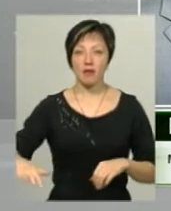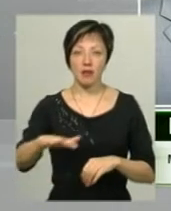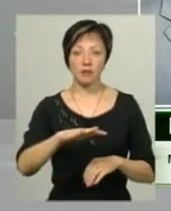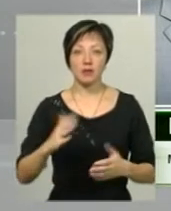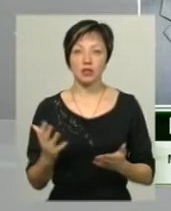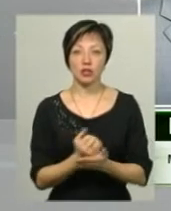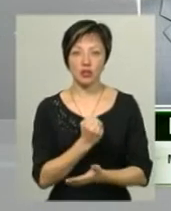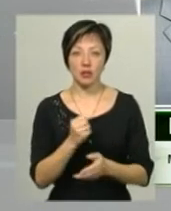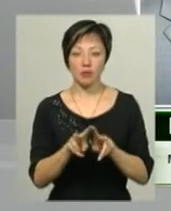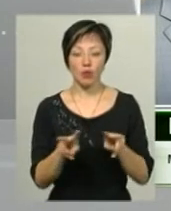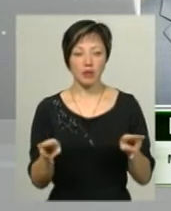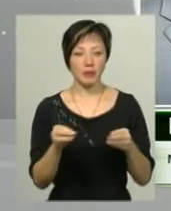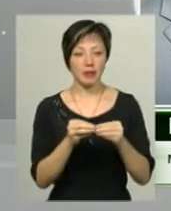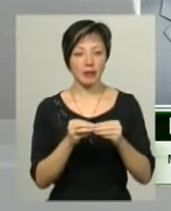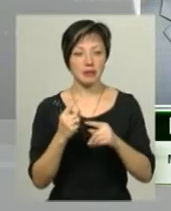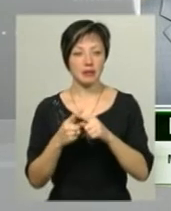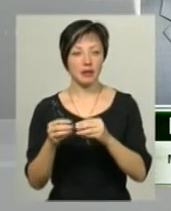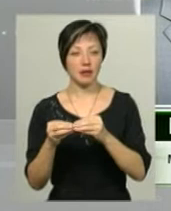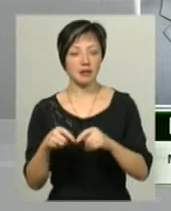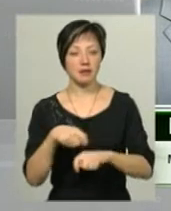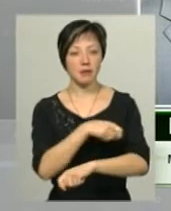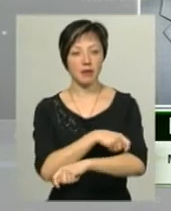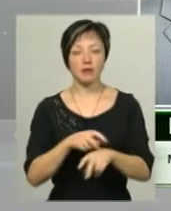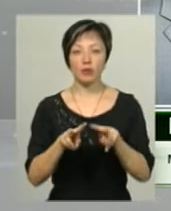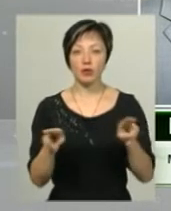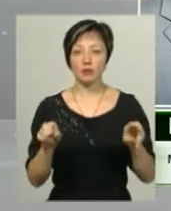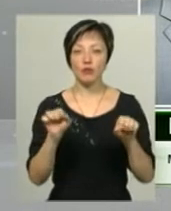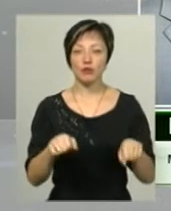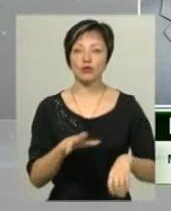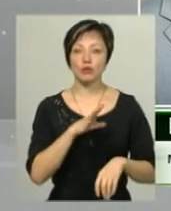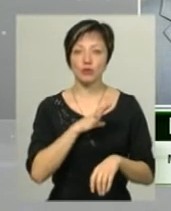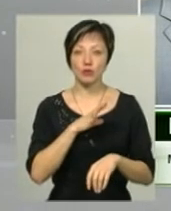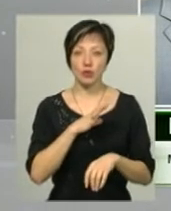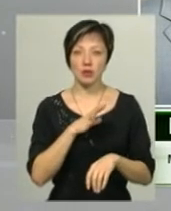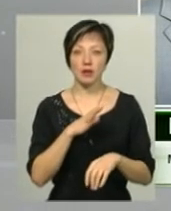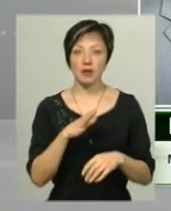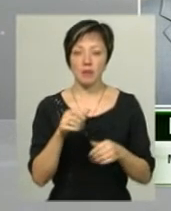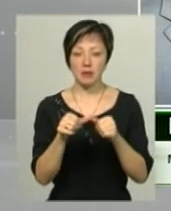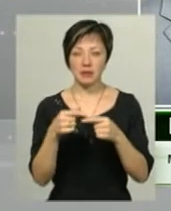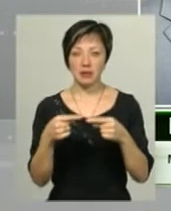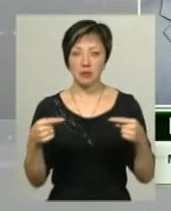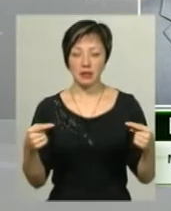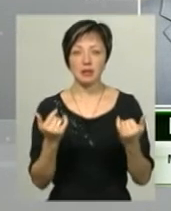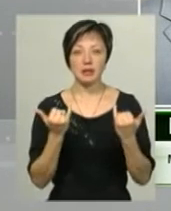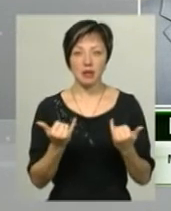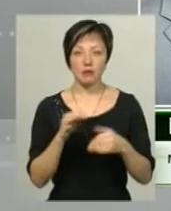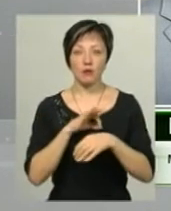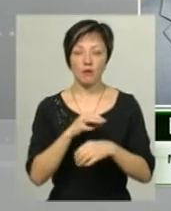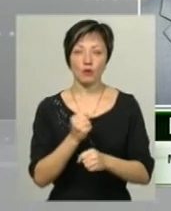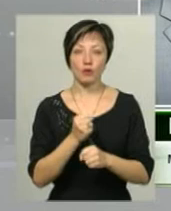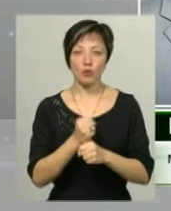знайшли щось подібне 10 на 10 метрів, подібне до того, що може бути там паливно-мастильні матеріали. Тому зараз проводяться